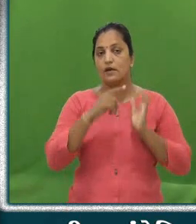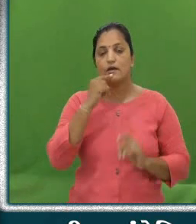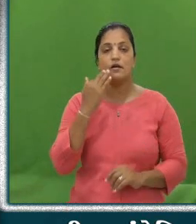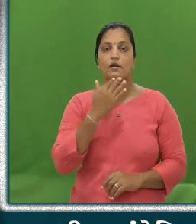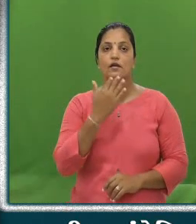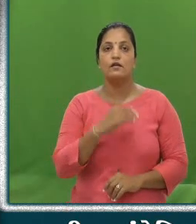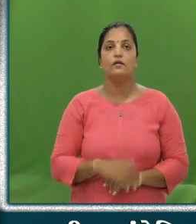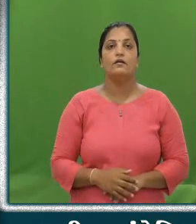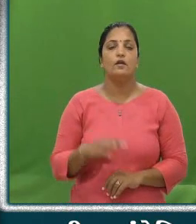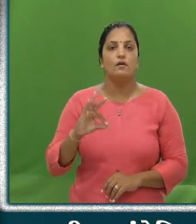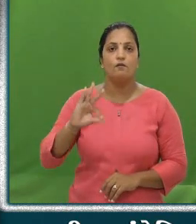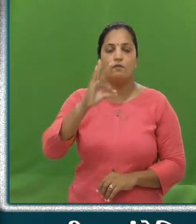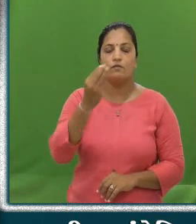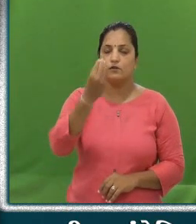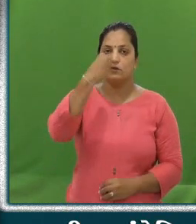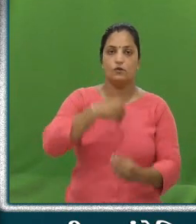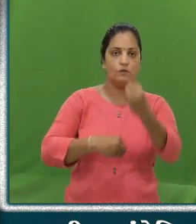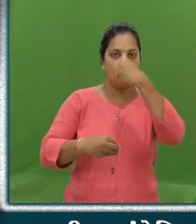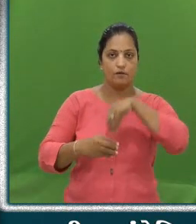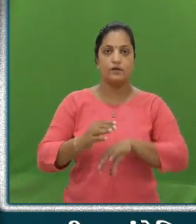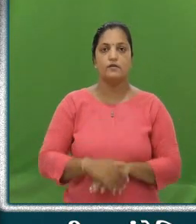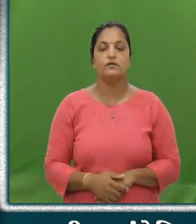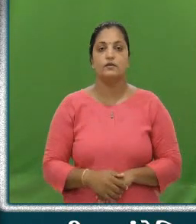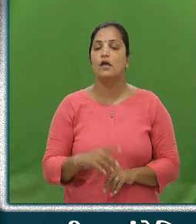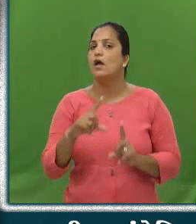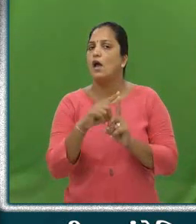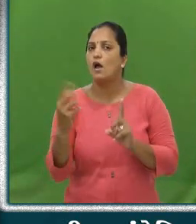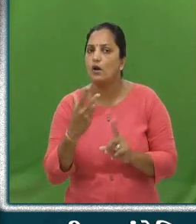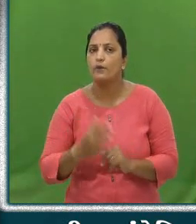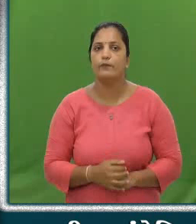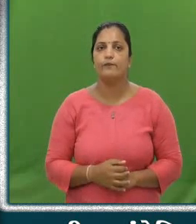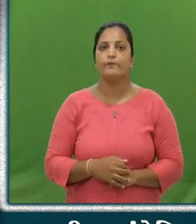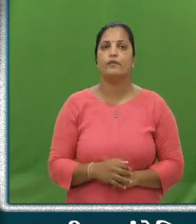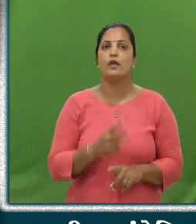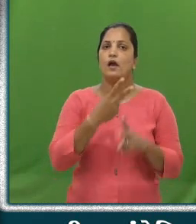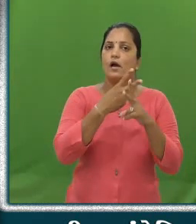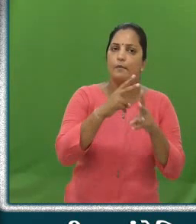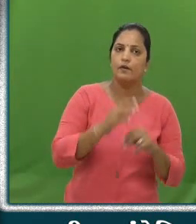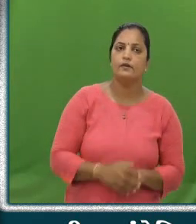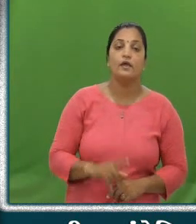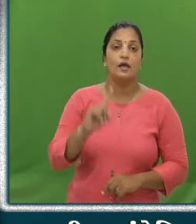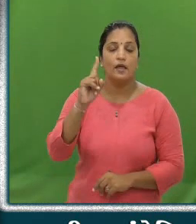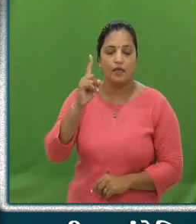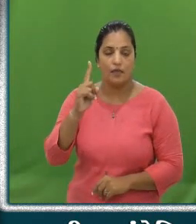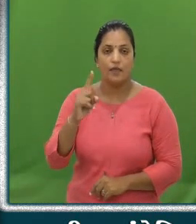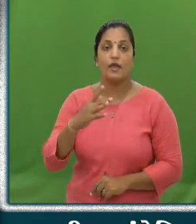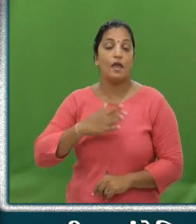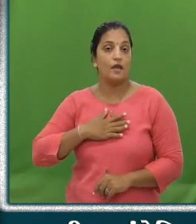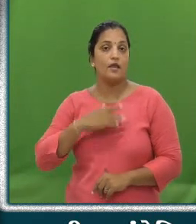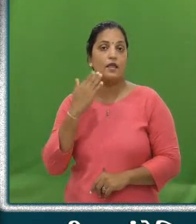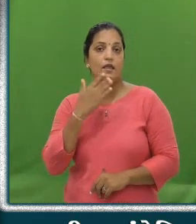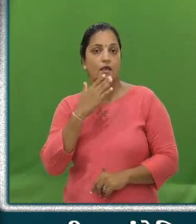રંગના ભમરાને તે આ રીતે ખાઈ જતો જોવા મળે છે. એટલે શું થાય કે આ ભિન્નતાની અંદર એક જે એવો ભમરો હોય